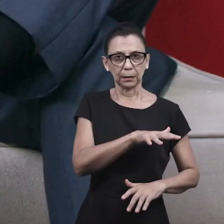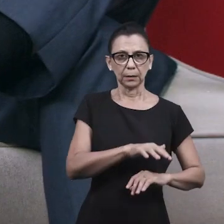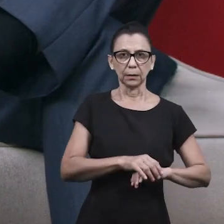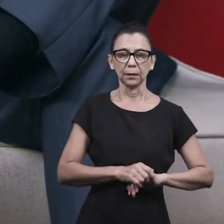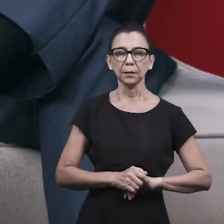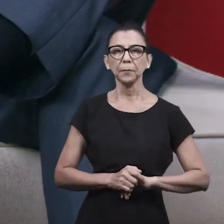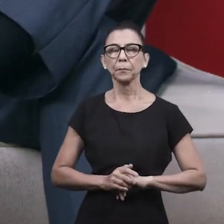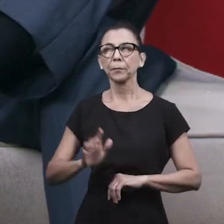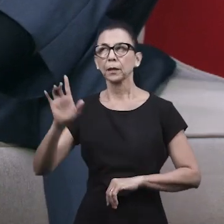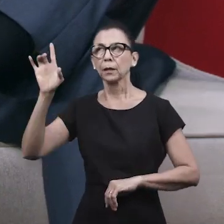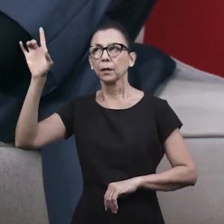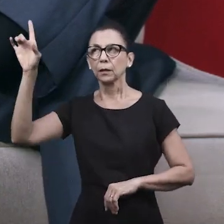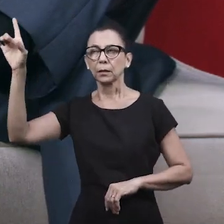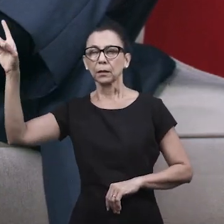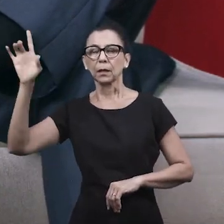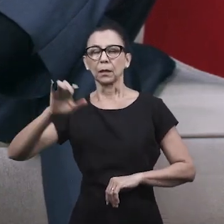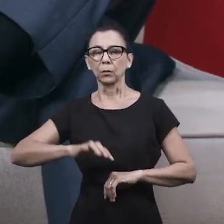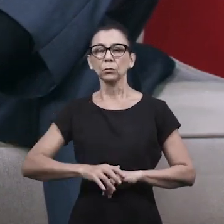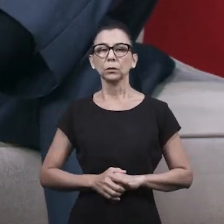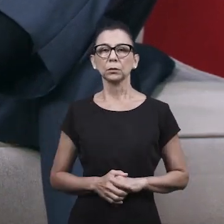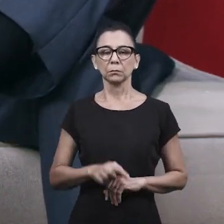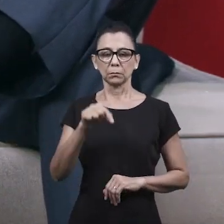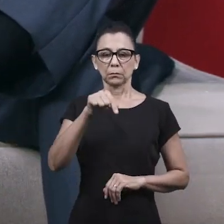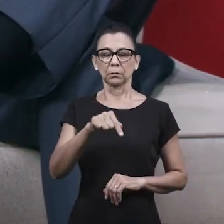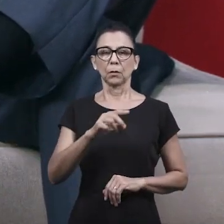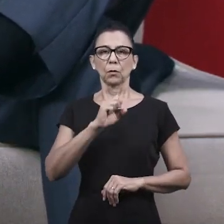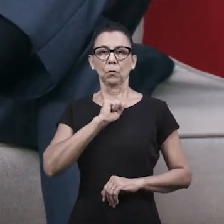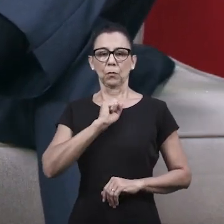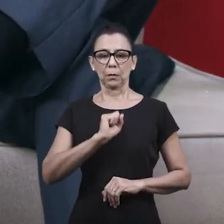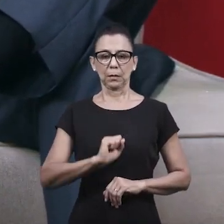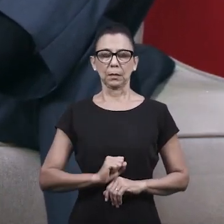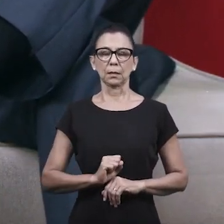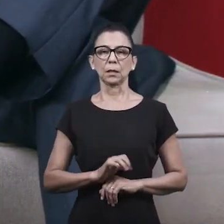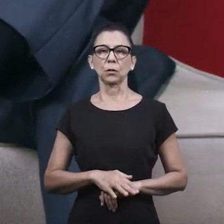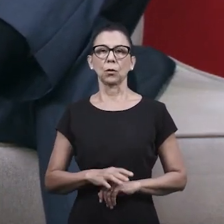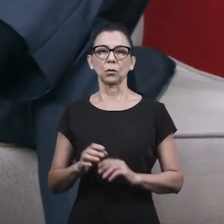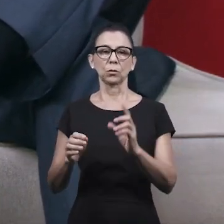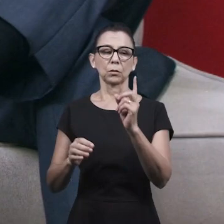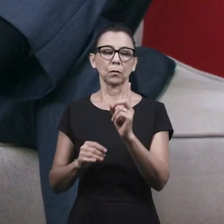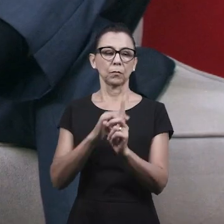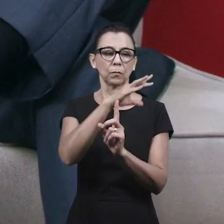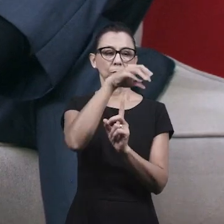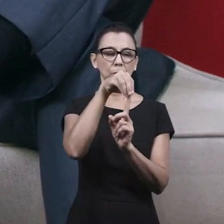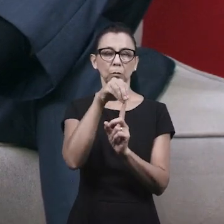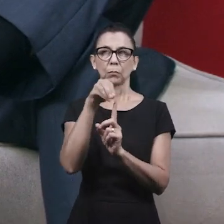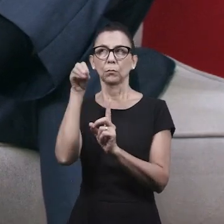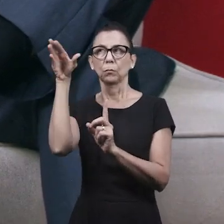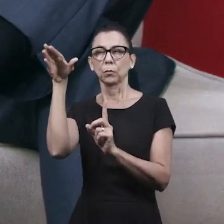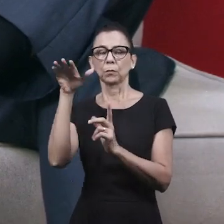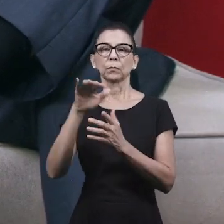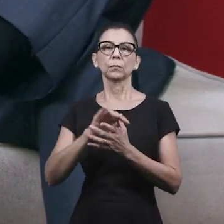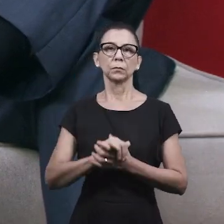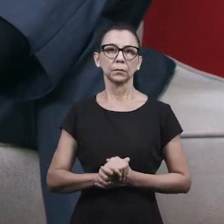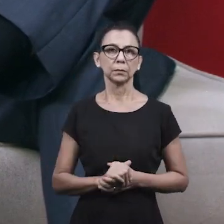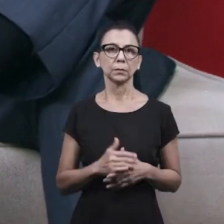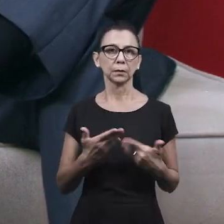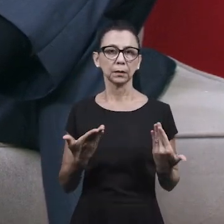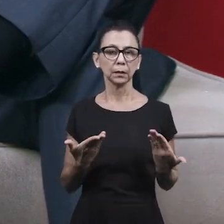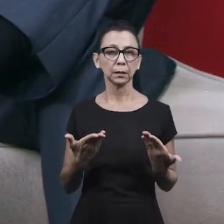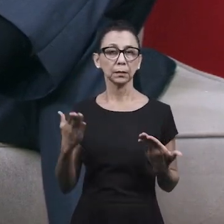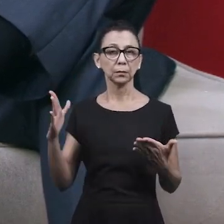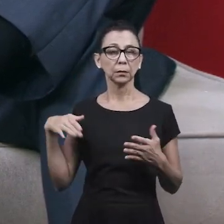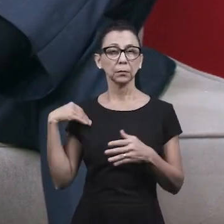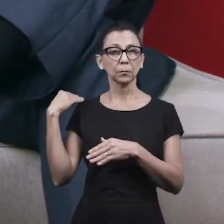Dieu, le peuple hébreu et Dieu. Quand Jésus vient et verse son sang, maintenant, il est le